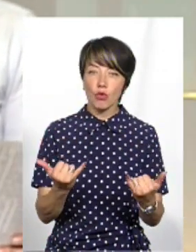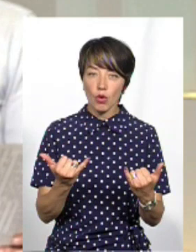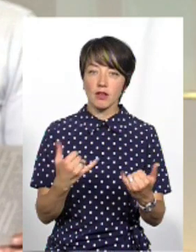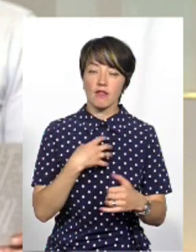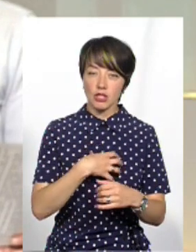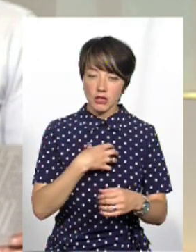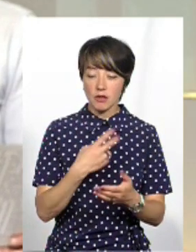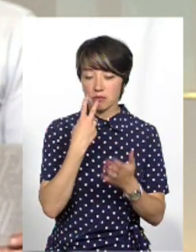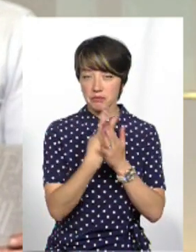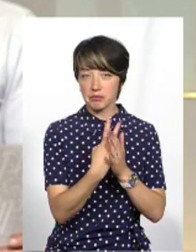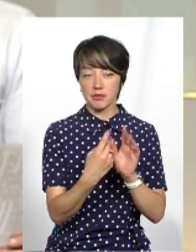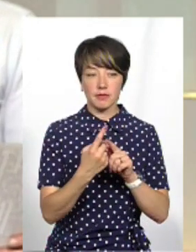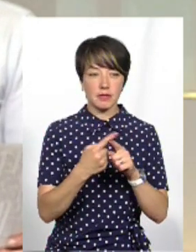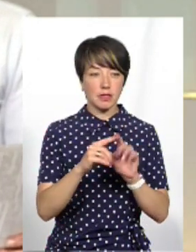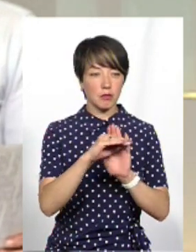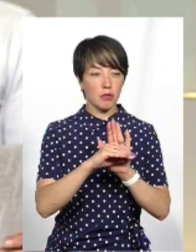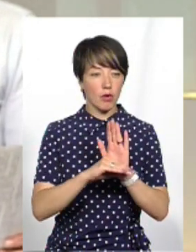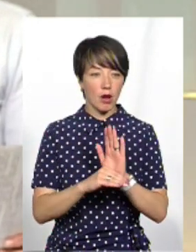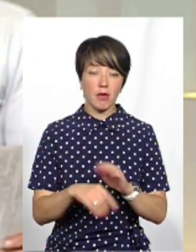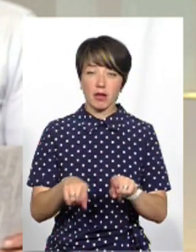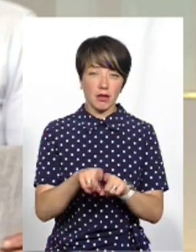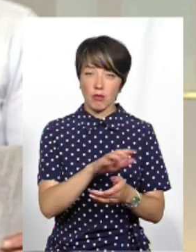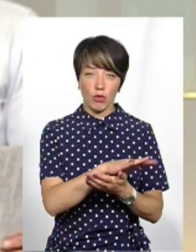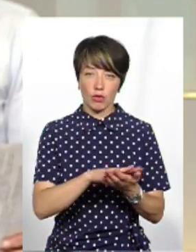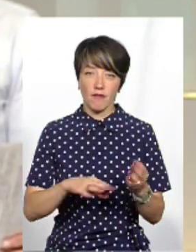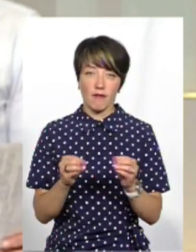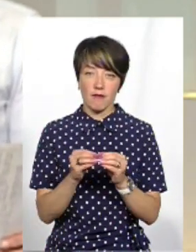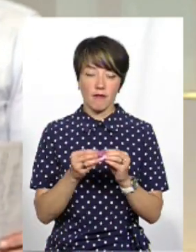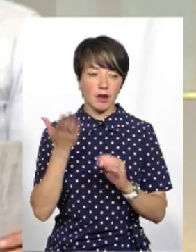порядку денному, вони відображені в цій програмі, а так продовження